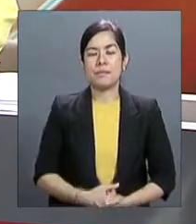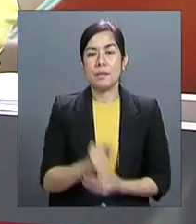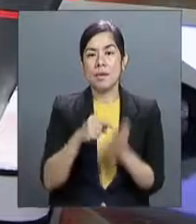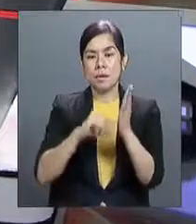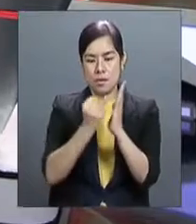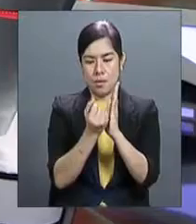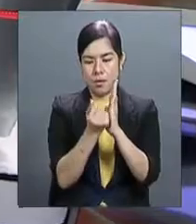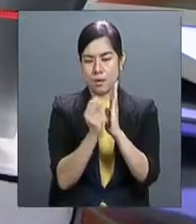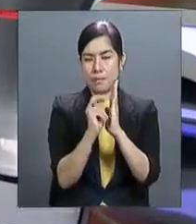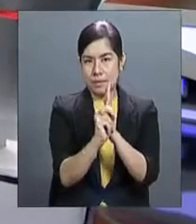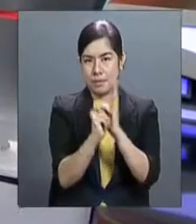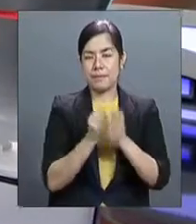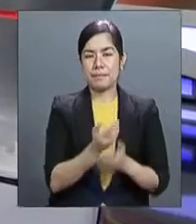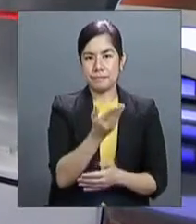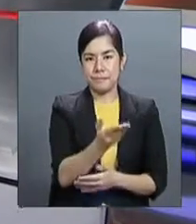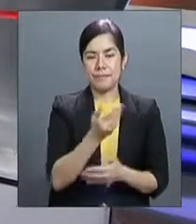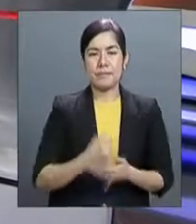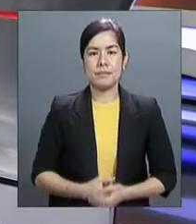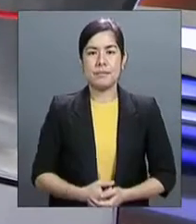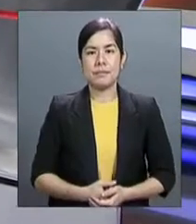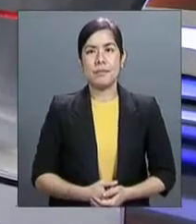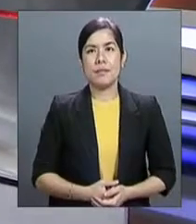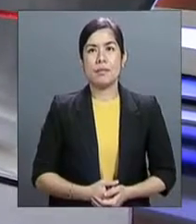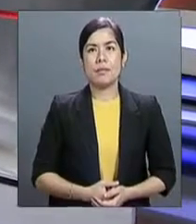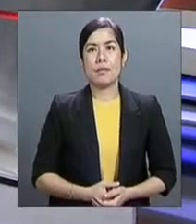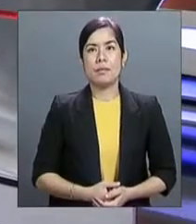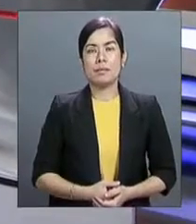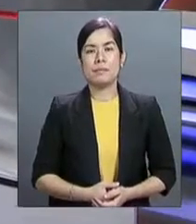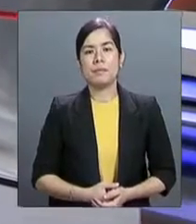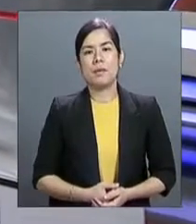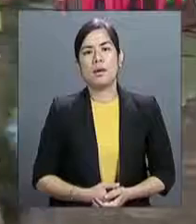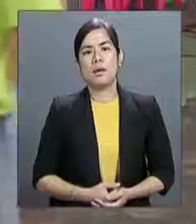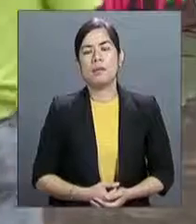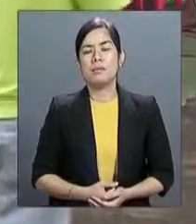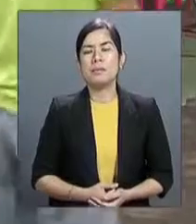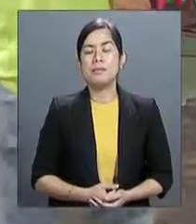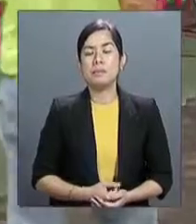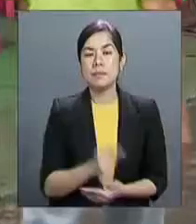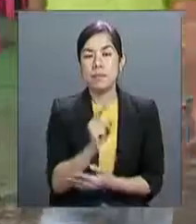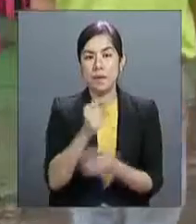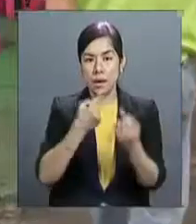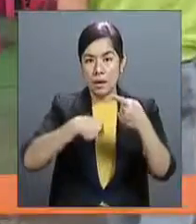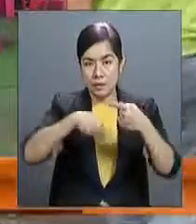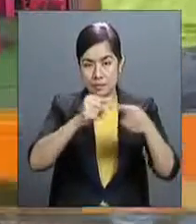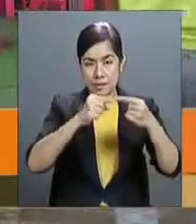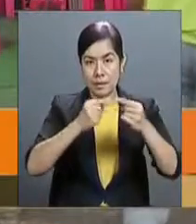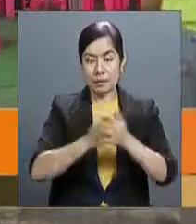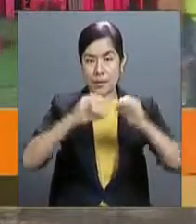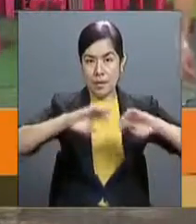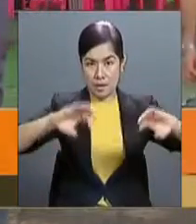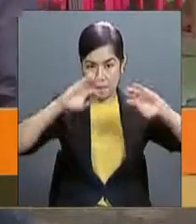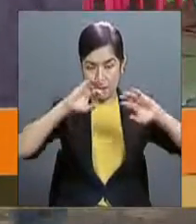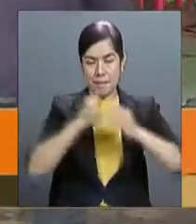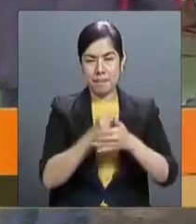ดอำนาจเจริญค่ะคุณอัญชราคะ ค่ะคุณพึ่งนภาคุณจิรชตาค่ะซึ่งการลงพื้นที่ในครั้งนี้นะคะน